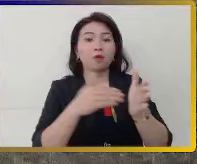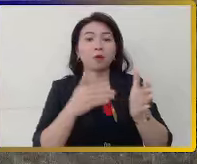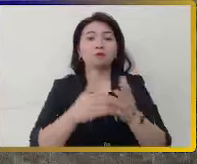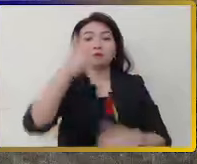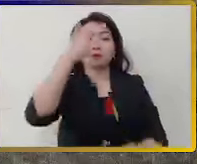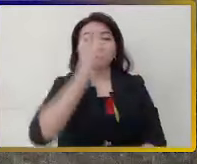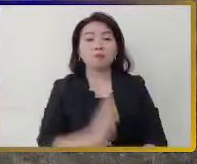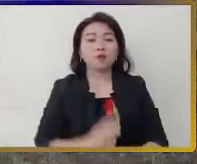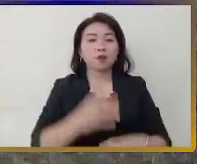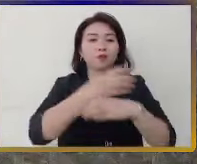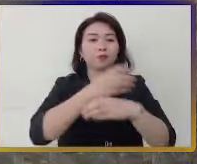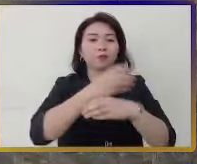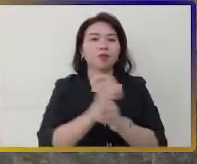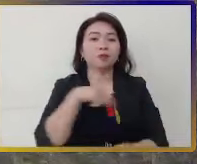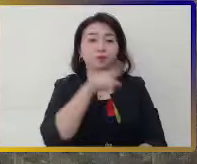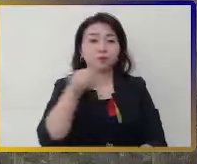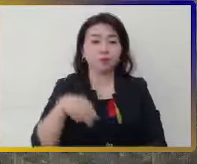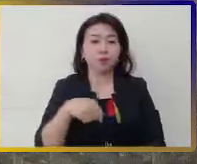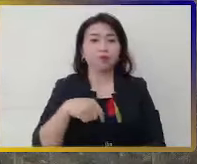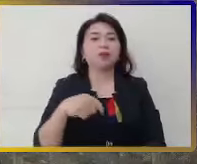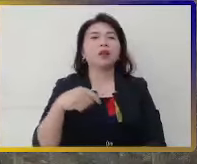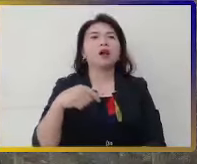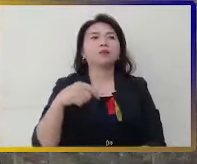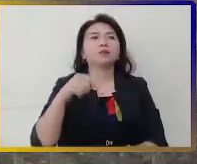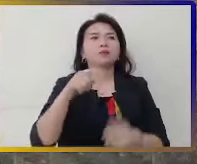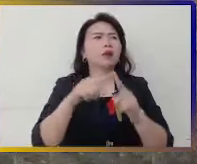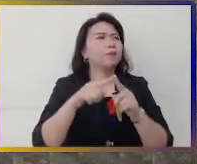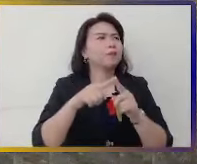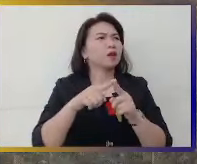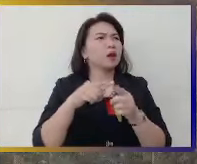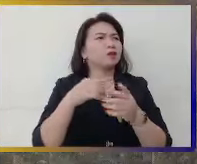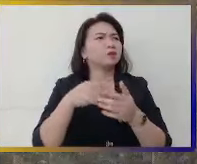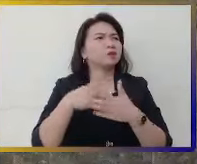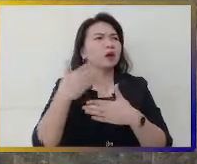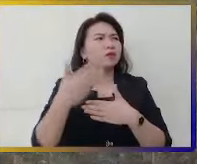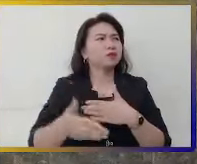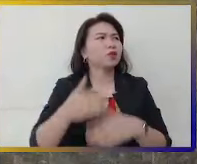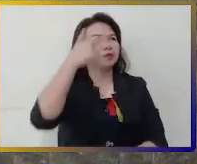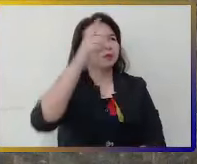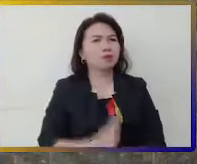a purpose. Not without a purpose.